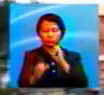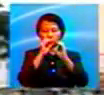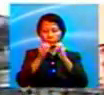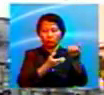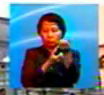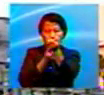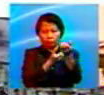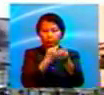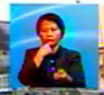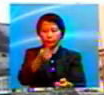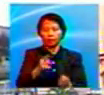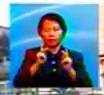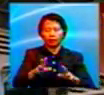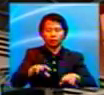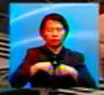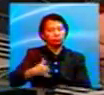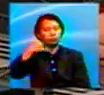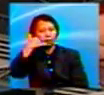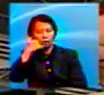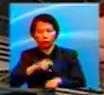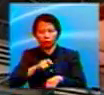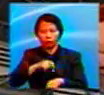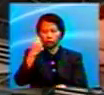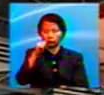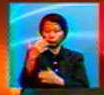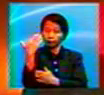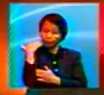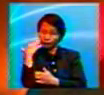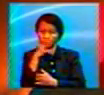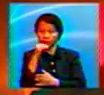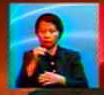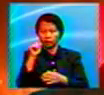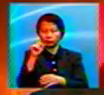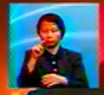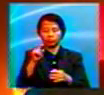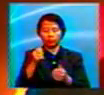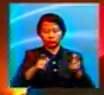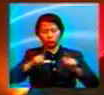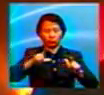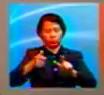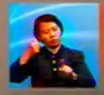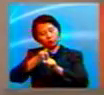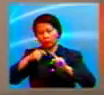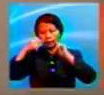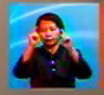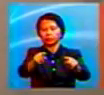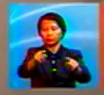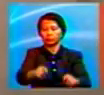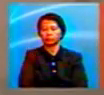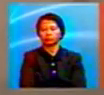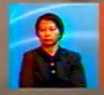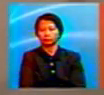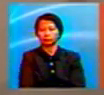Jurucakap bomba memaklumkan pihaknya menerima panggilan pada pukul 10 pagi dan 11 jentera dikerahkan ke tempat kejadian.